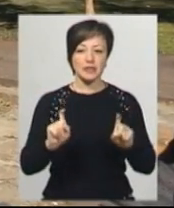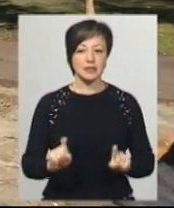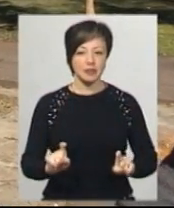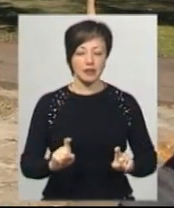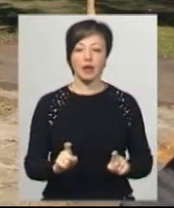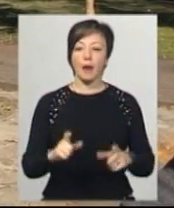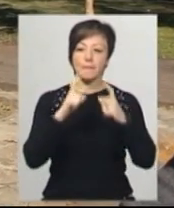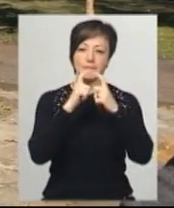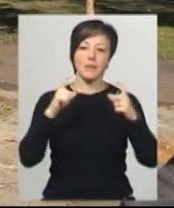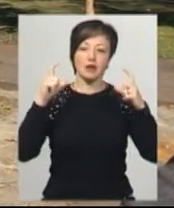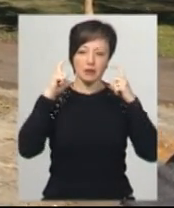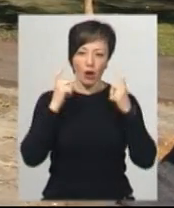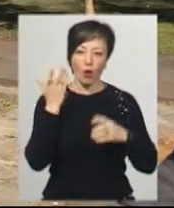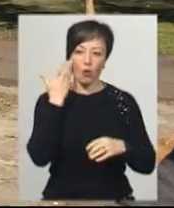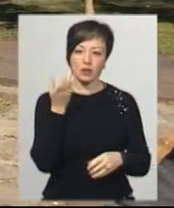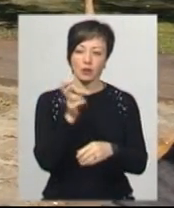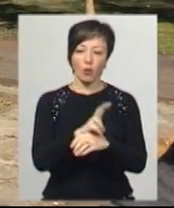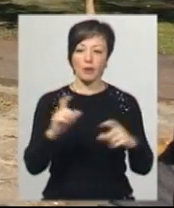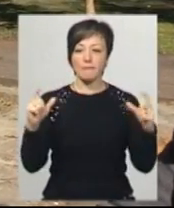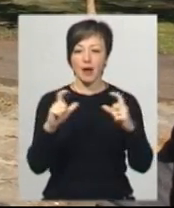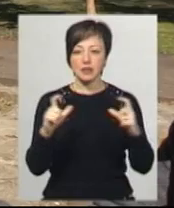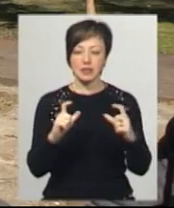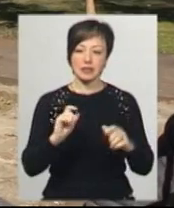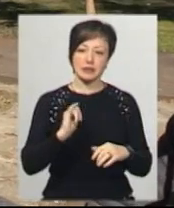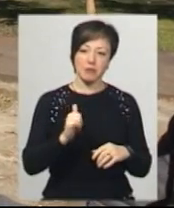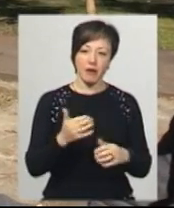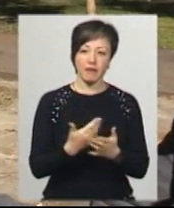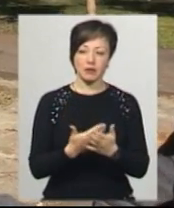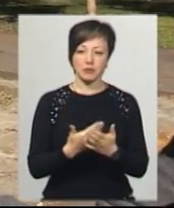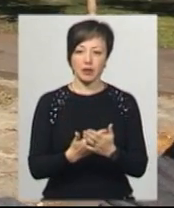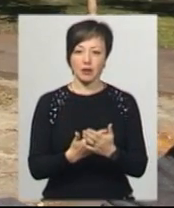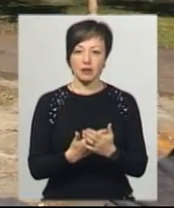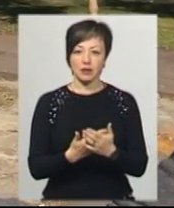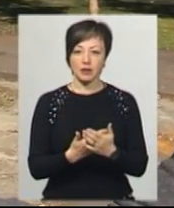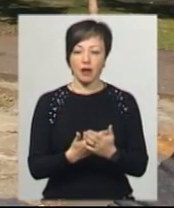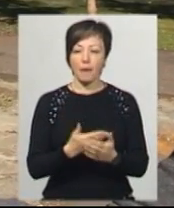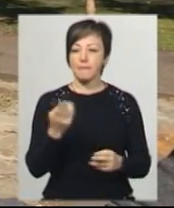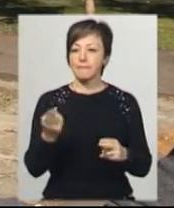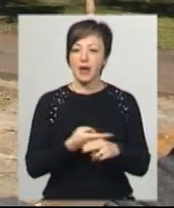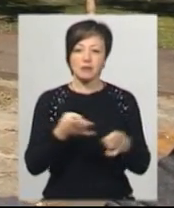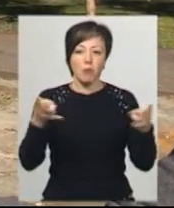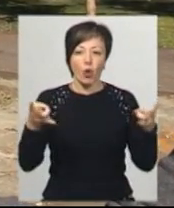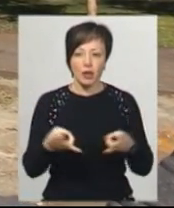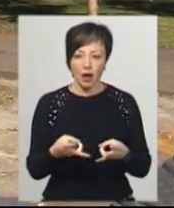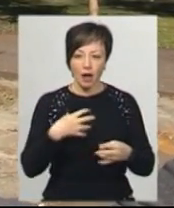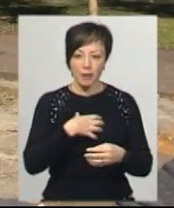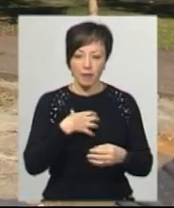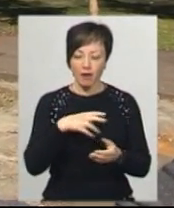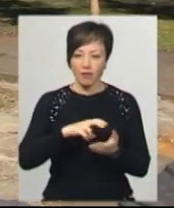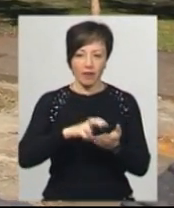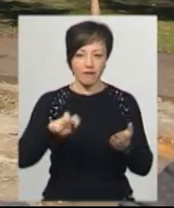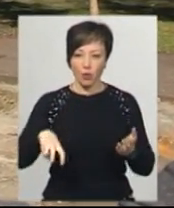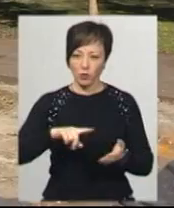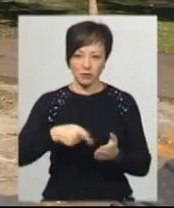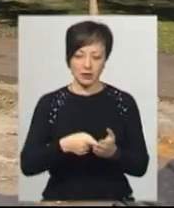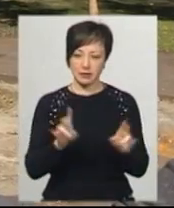маски вдіваємо, коли заходимо в магазин, якісь заправки, без потреби в місто не ходимо. так, для того, щоб якось